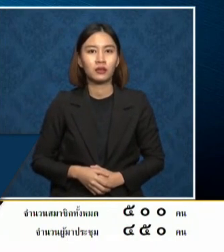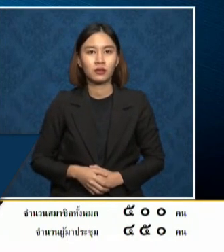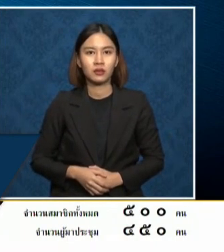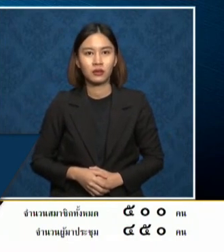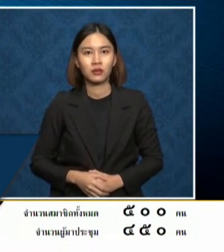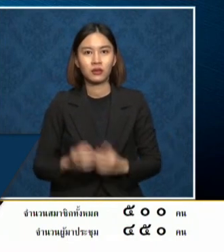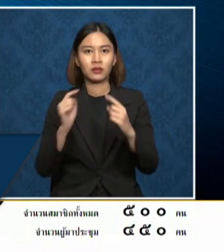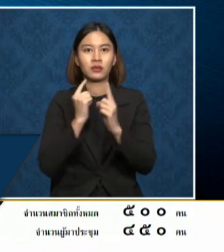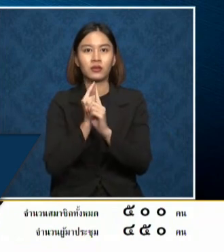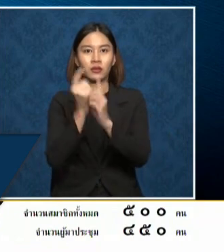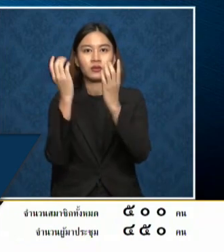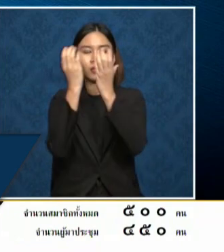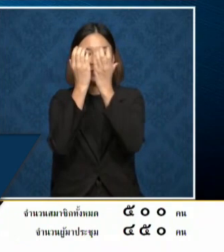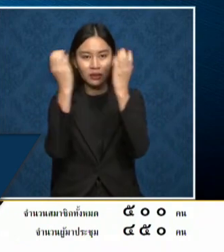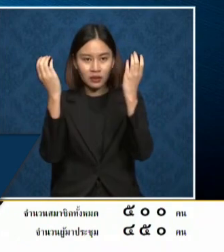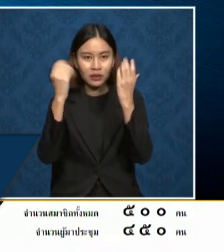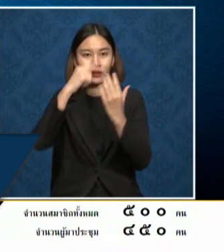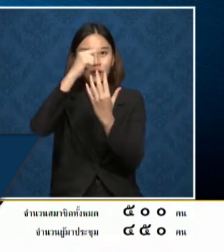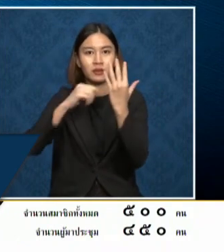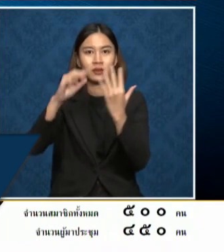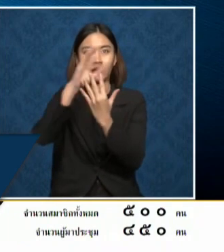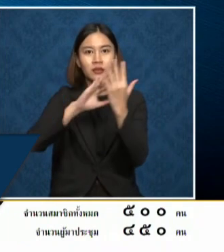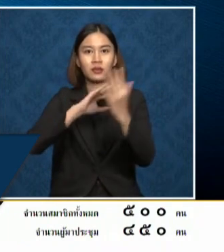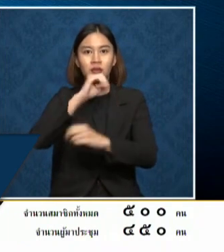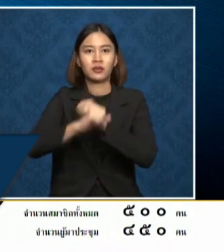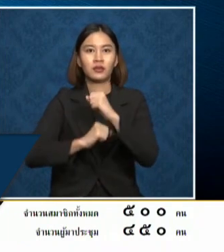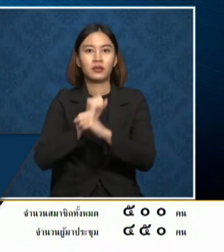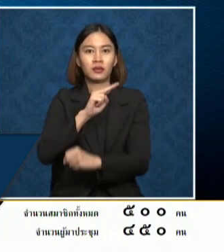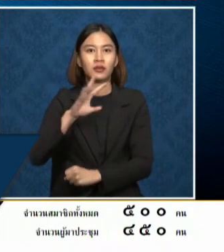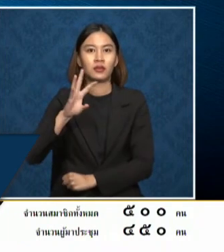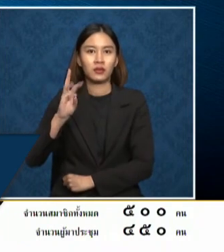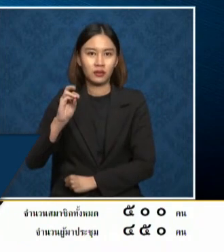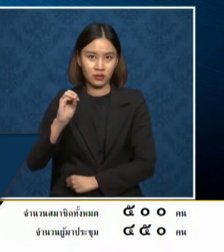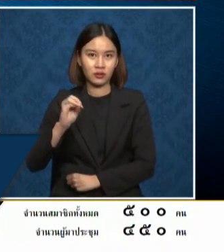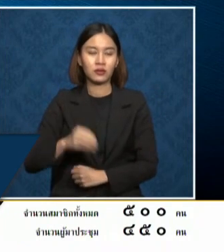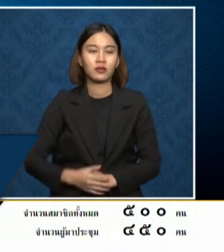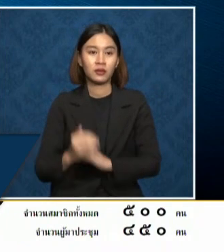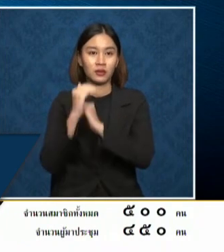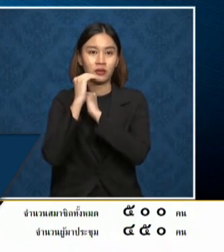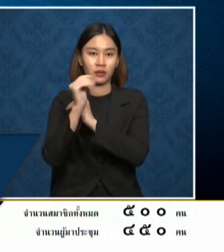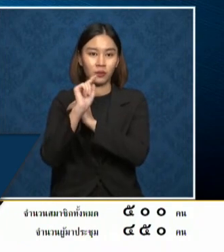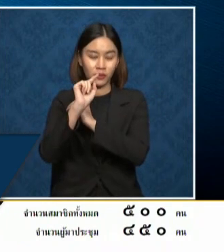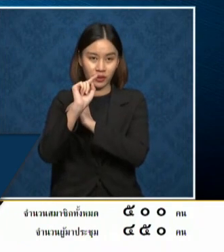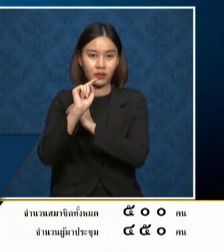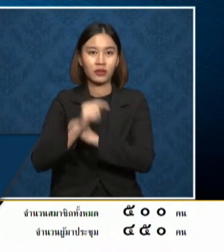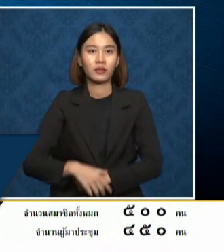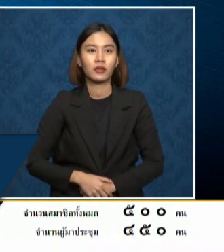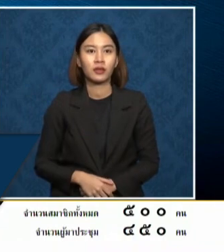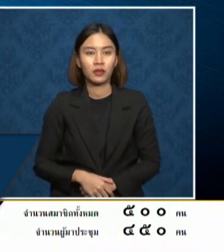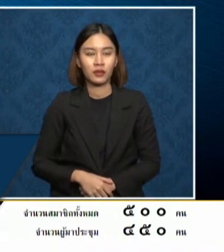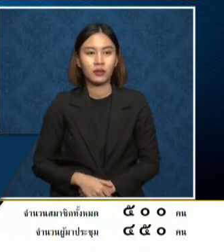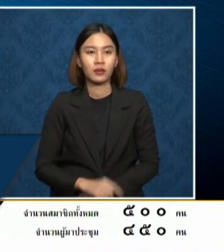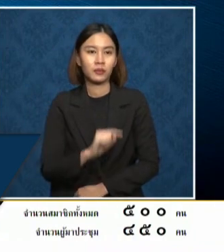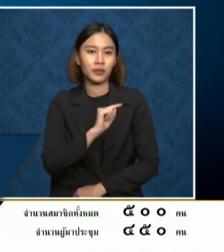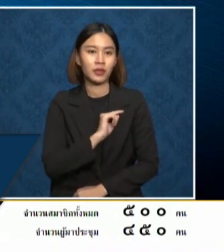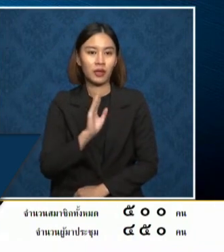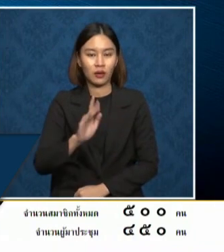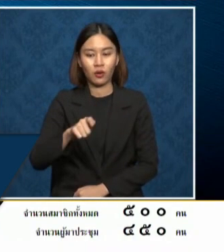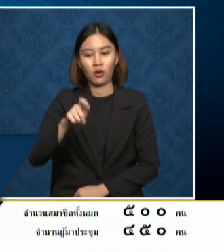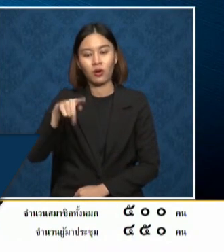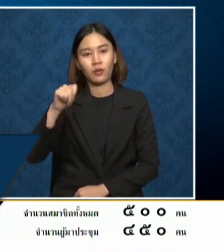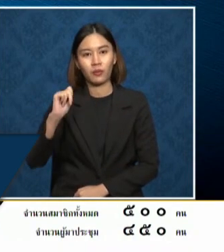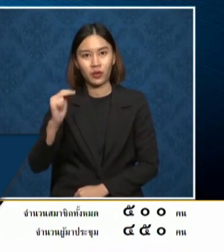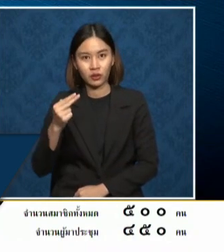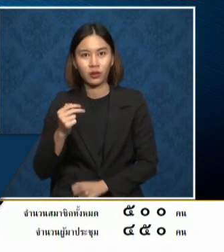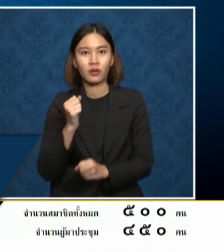รัฐธรรมนูญราชอาณาจักรไทยปี2560คือได้กำหนดให้เป็นตัวให้เป็นหน้าที่ของท้องถิ่น